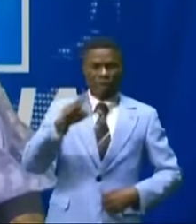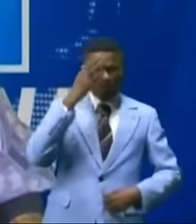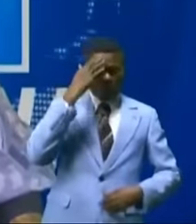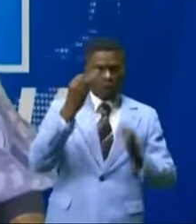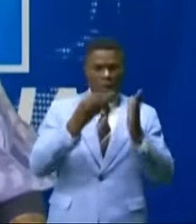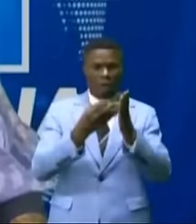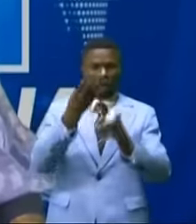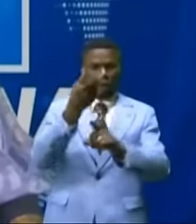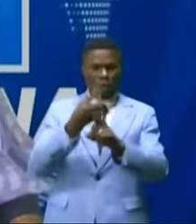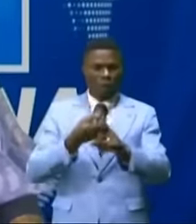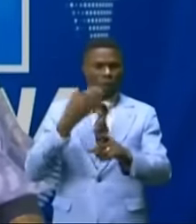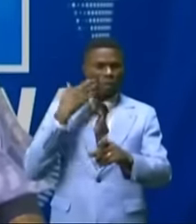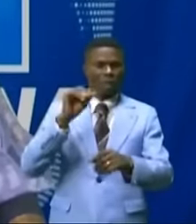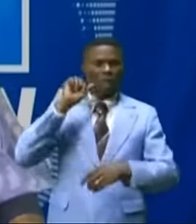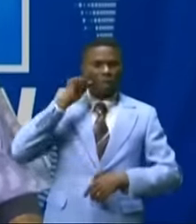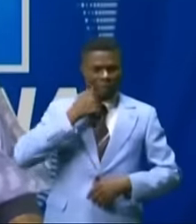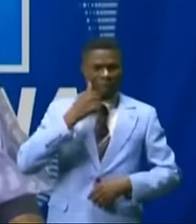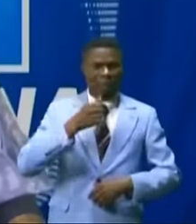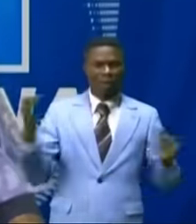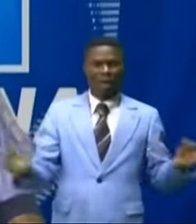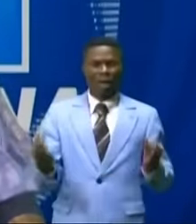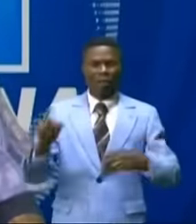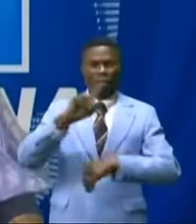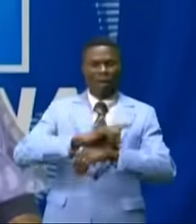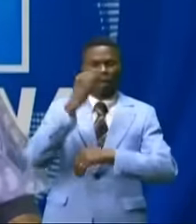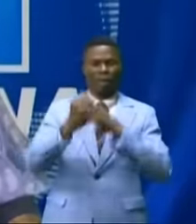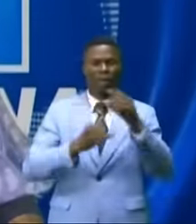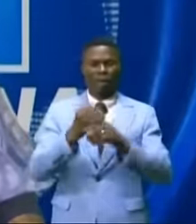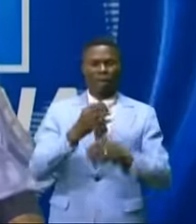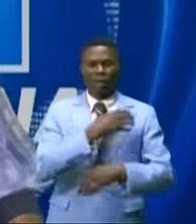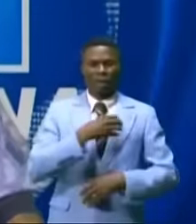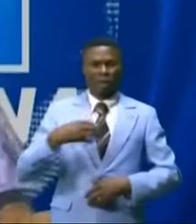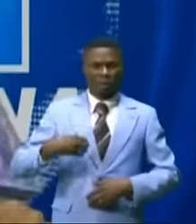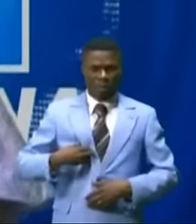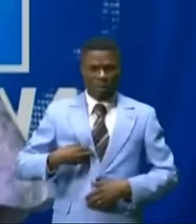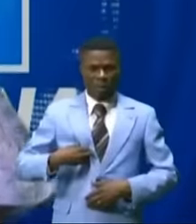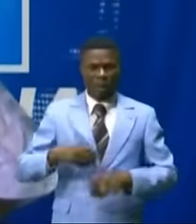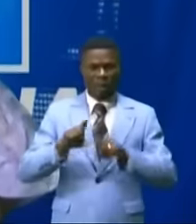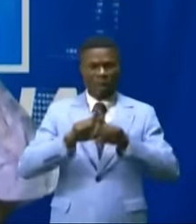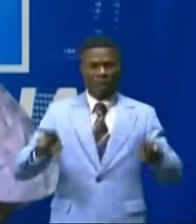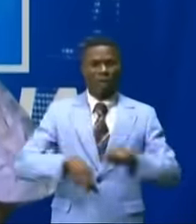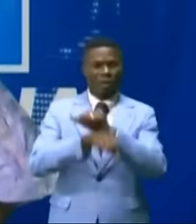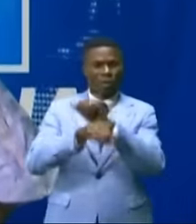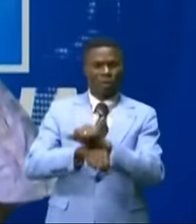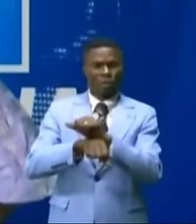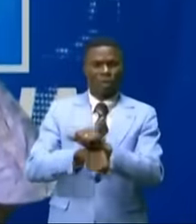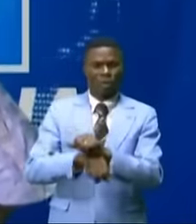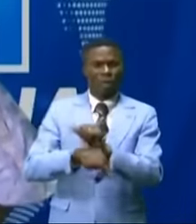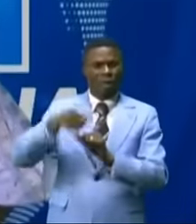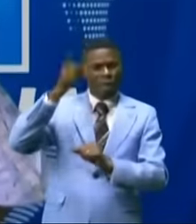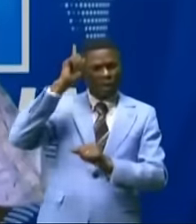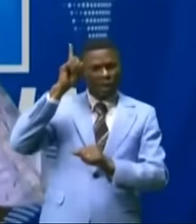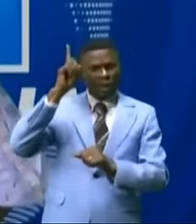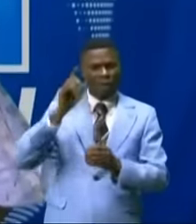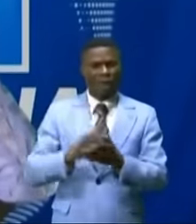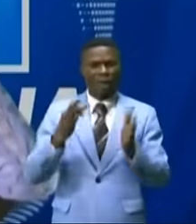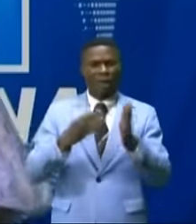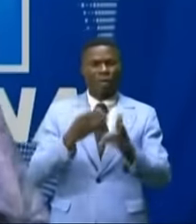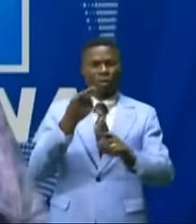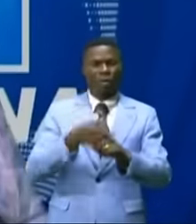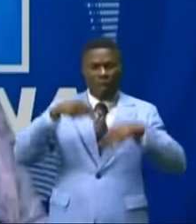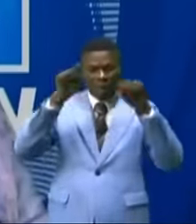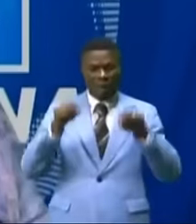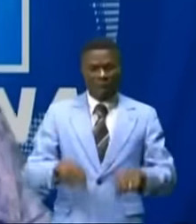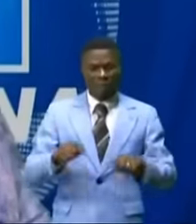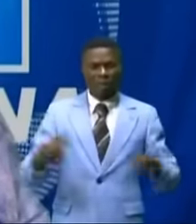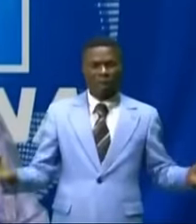8 mars, c'est déjà demain, la célébration de la journée internationale de la femme. Contrairement à la tradition de port de pagne imprimé 8 mars, cette année,